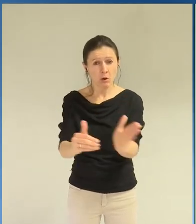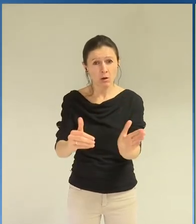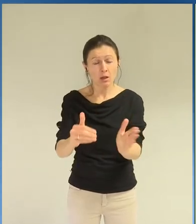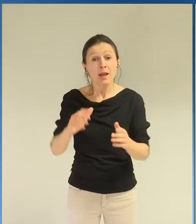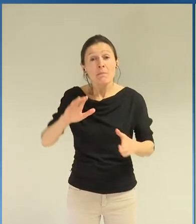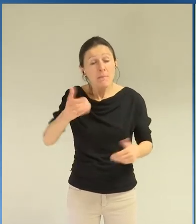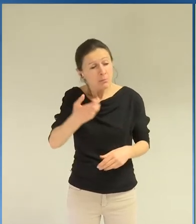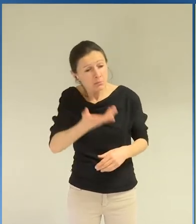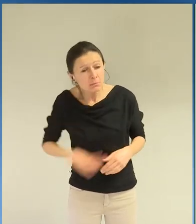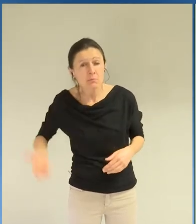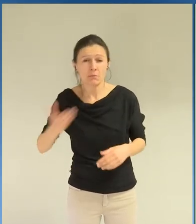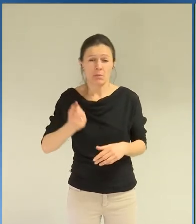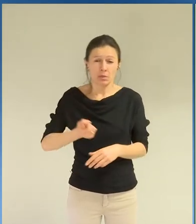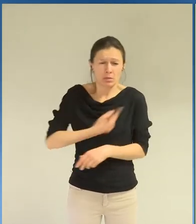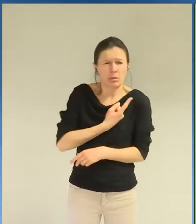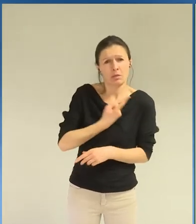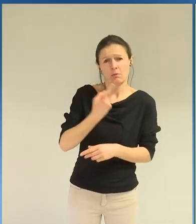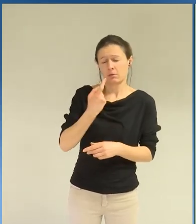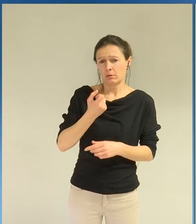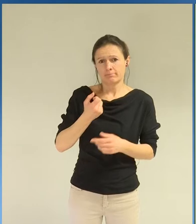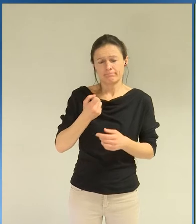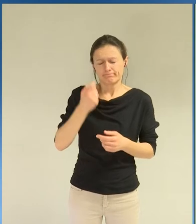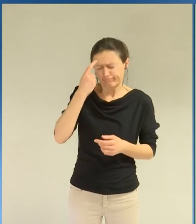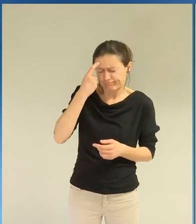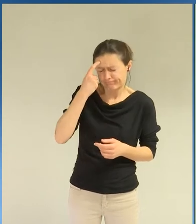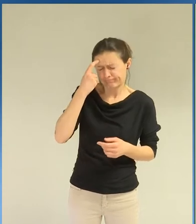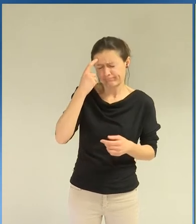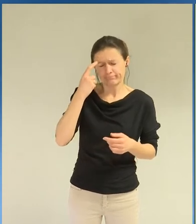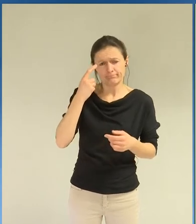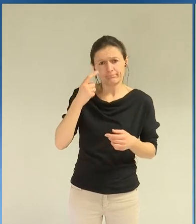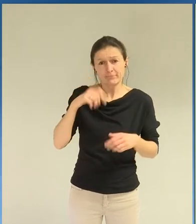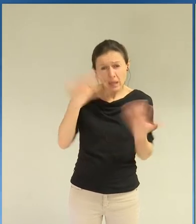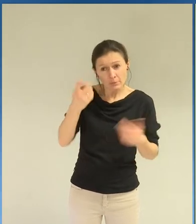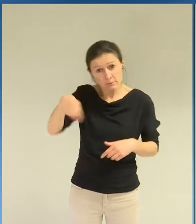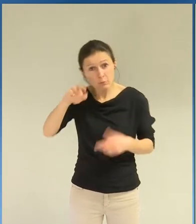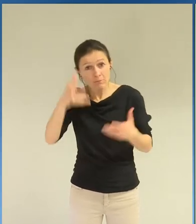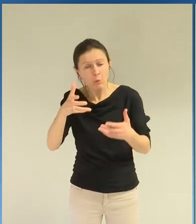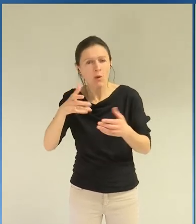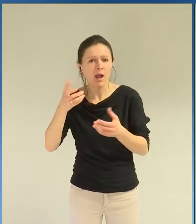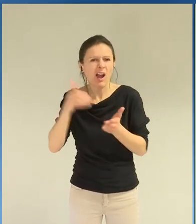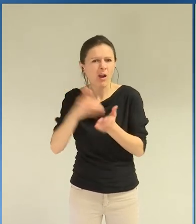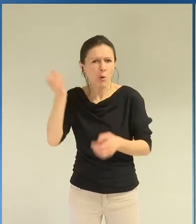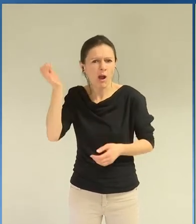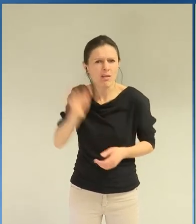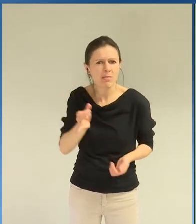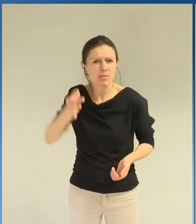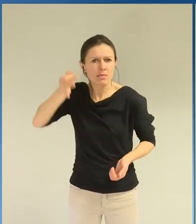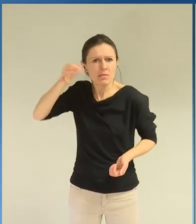et dans notre ville pourvu que cela tourne encore et encore dans le débat politicien